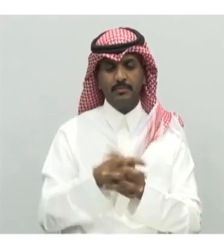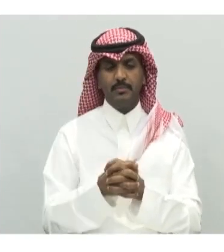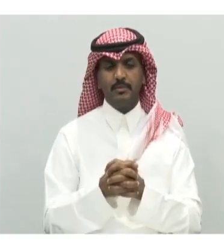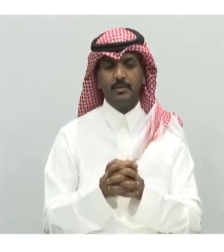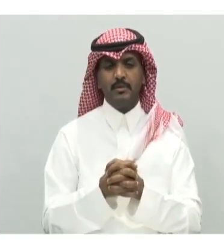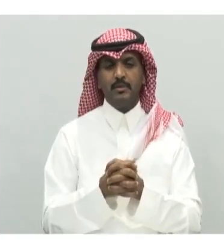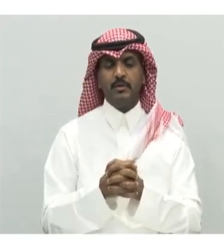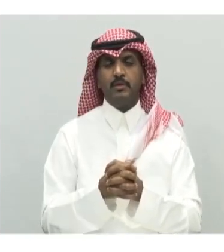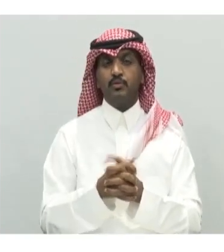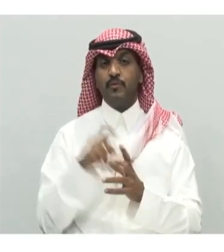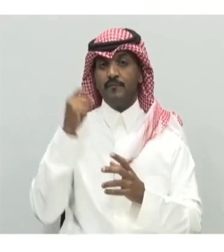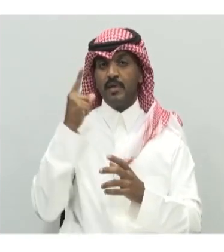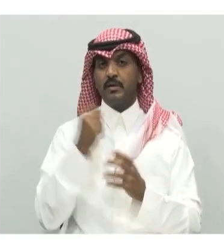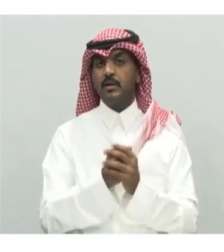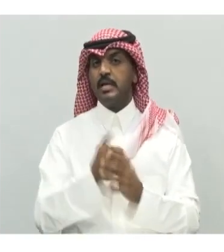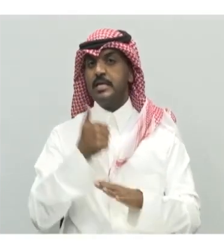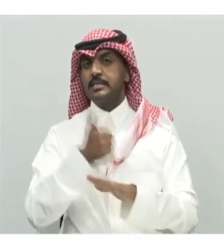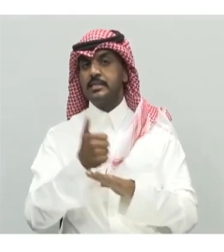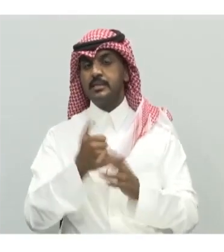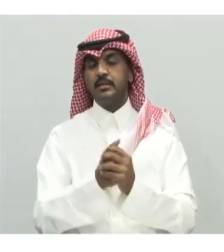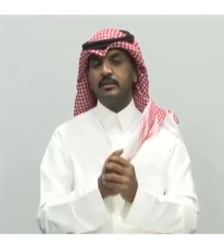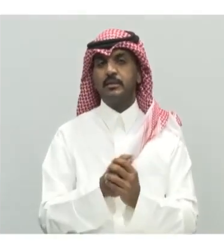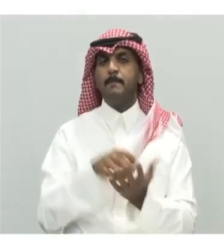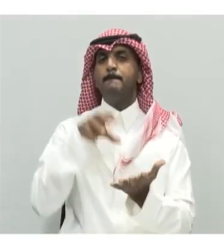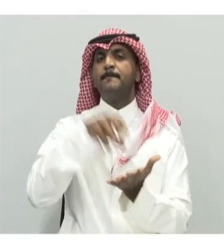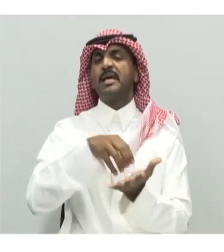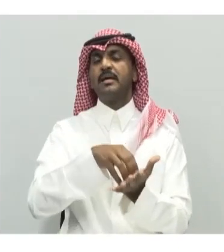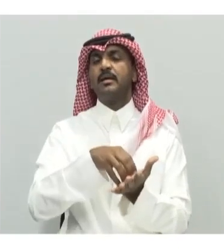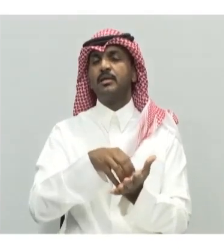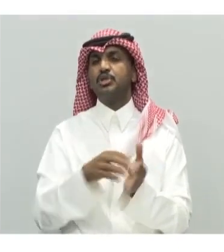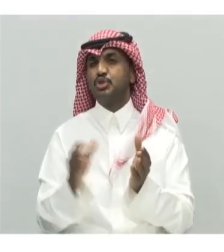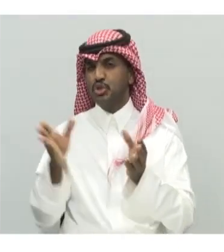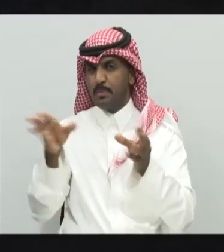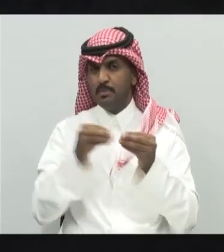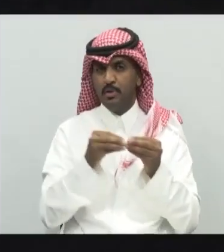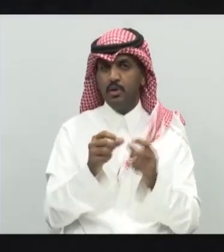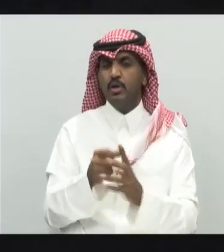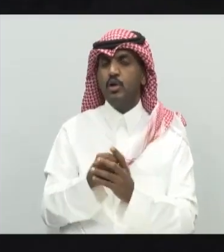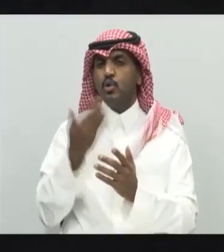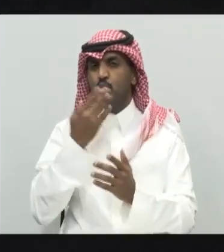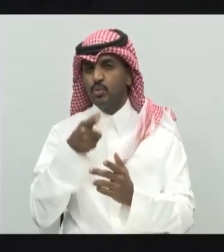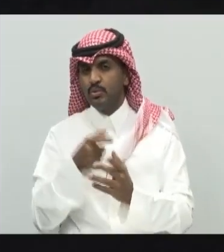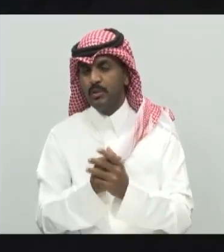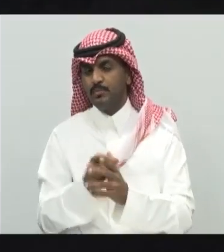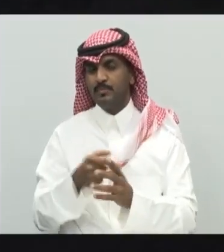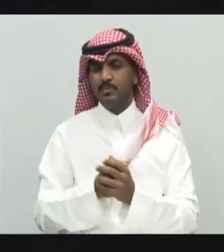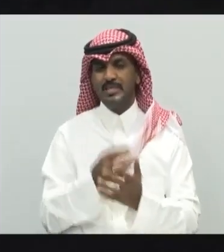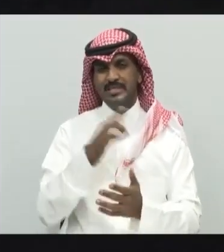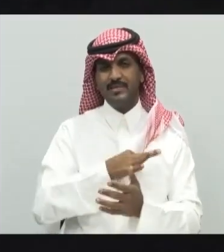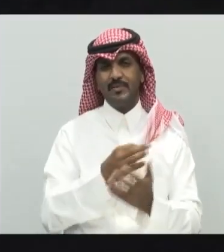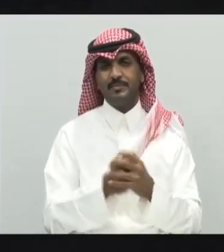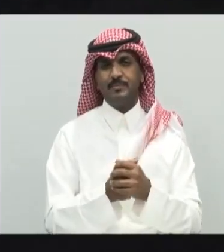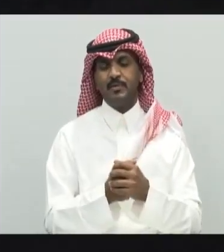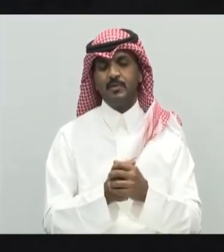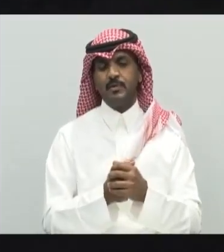الفكره الاساسيه من بيت الحكمه هي دار او مكان لجمع الكتب والقراء للاستفاده منها